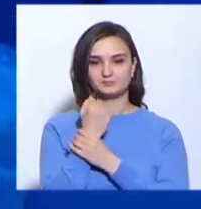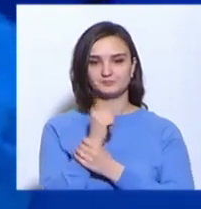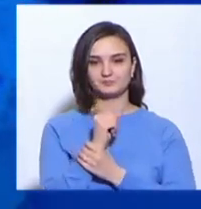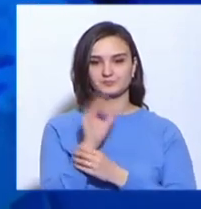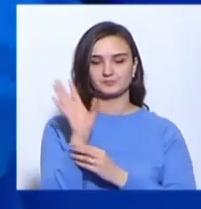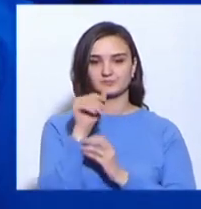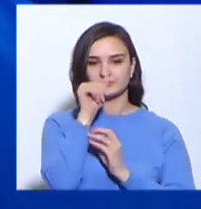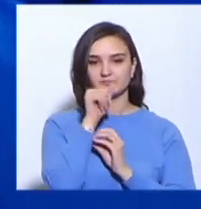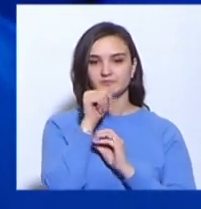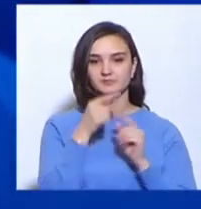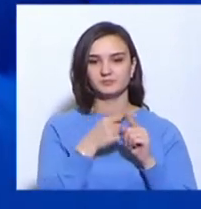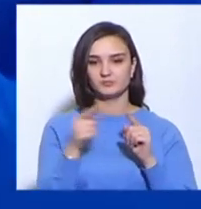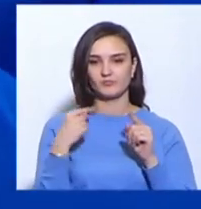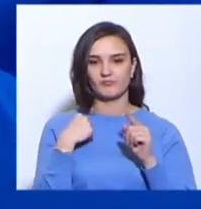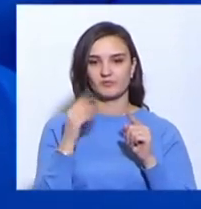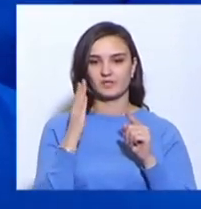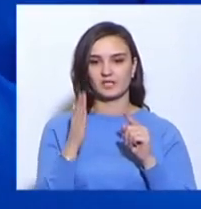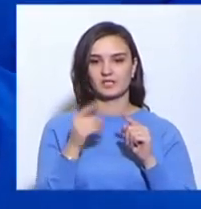მთელი თვის მანძილზე ჩვენ გვექნება